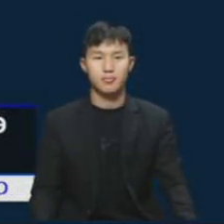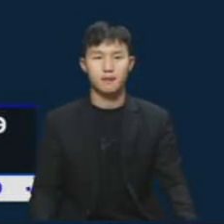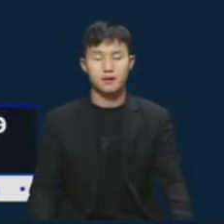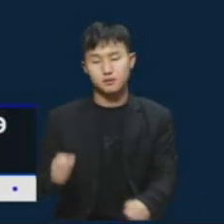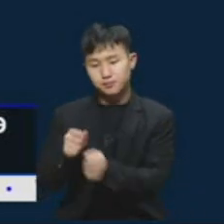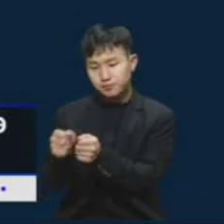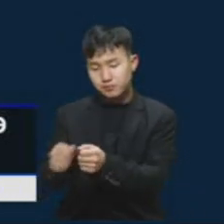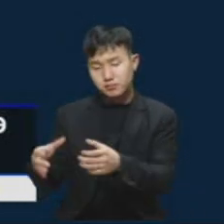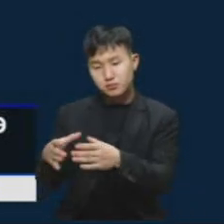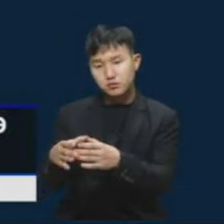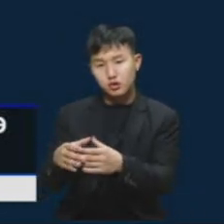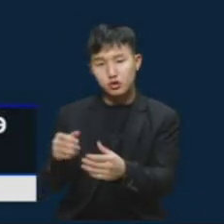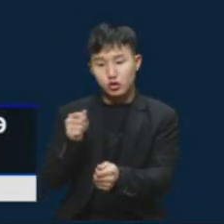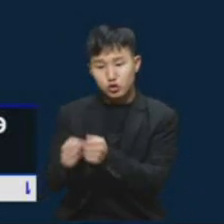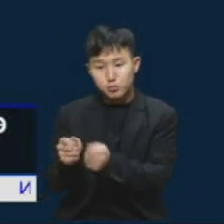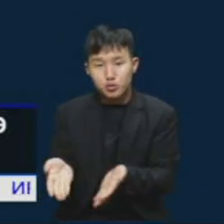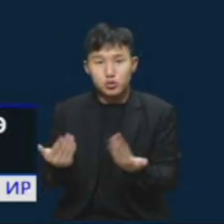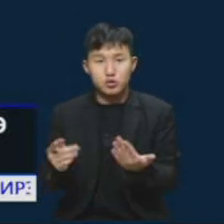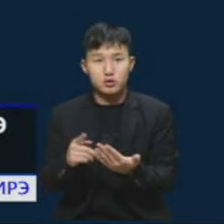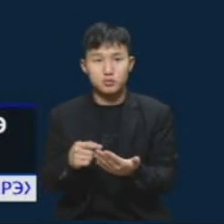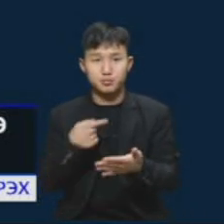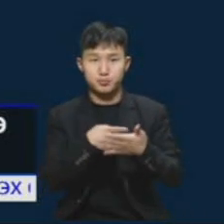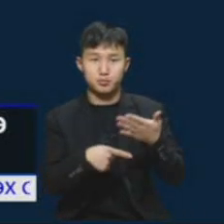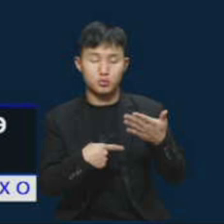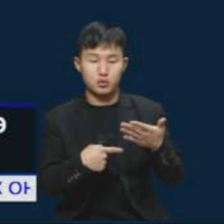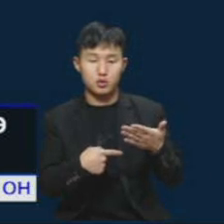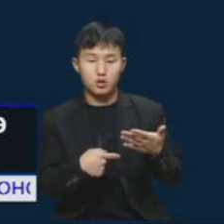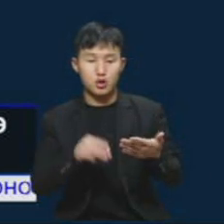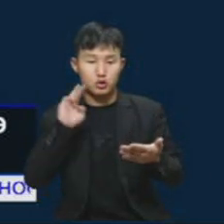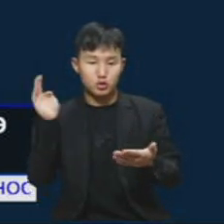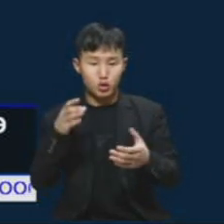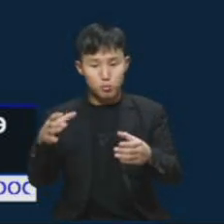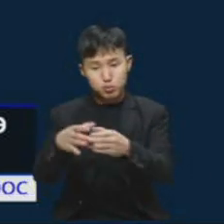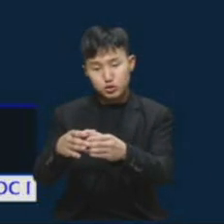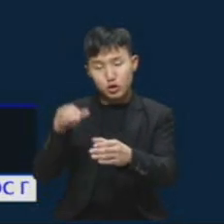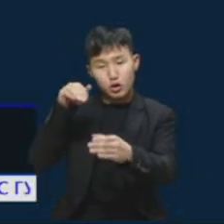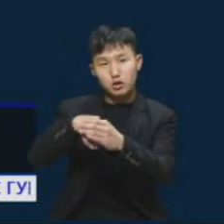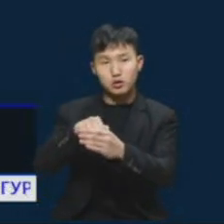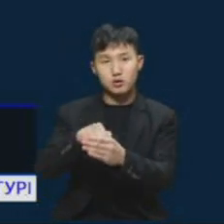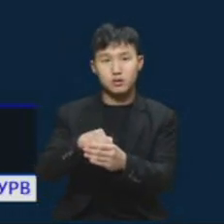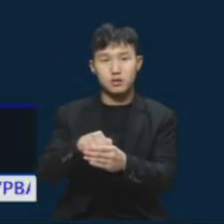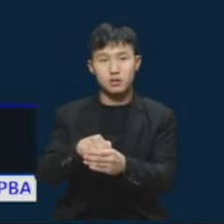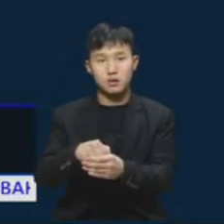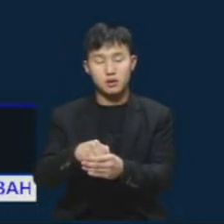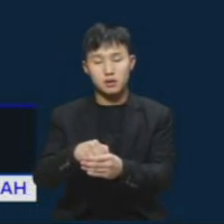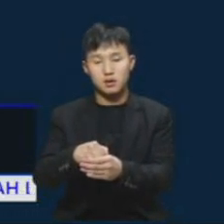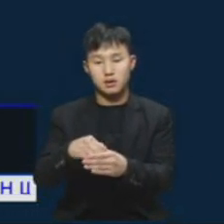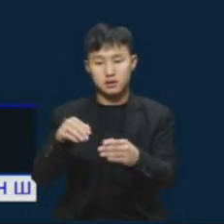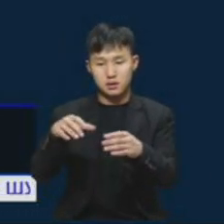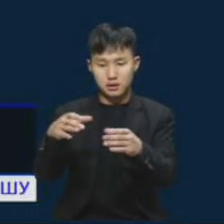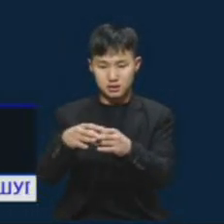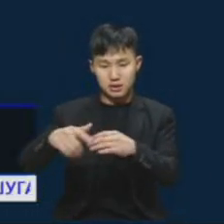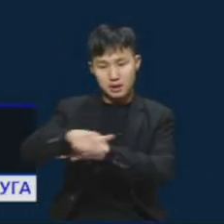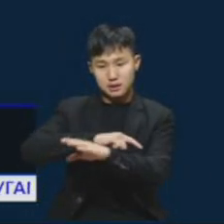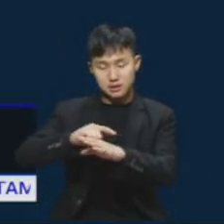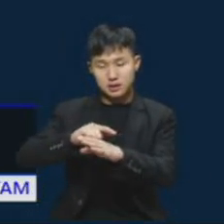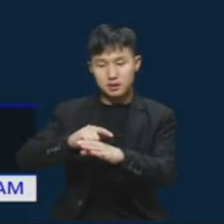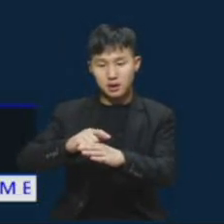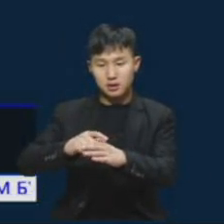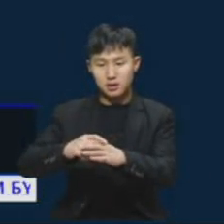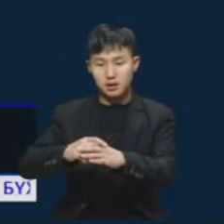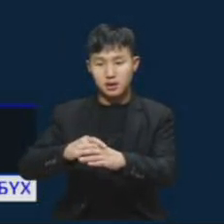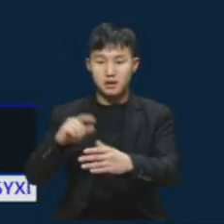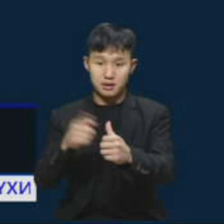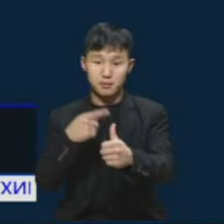Төлбөртэй бүсийн төлбөрийг хөнгөлөх залтад замын хөдөлгөөний төлбөртэй бүс гэж тодорхойлсон бүсэд оршин суух хаягт иргэний тээвэр хэрэгслийг 90% хөнгөлөх. За